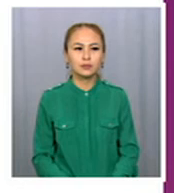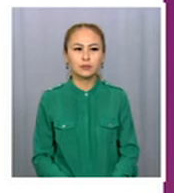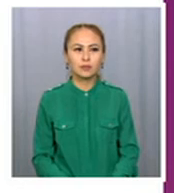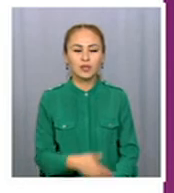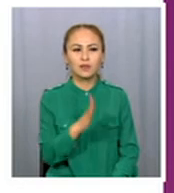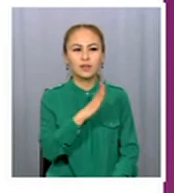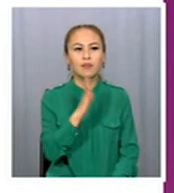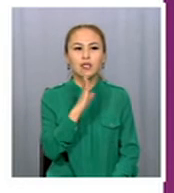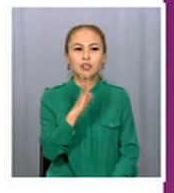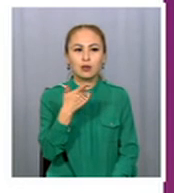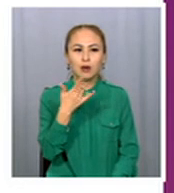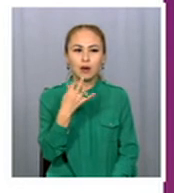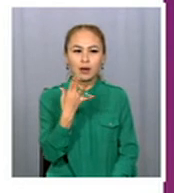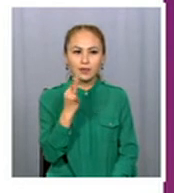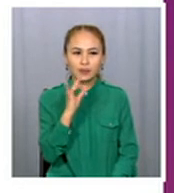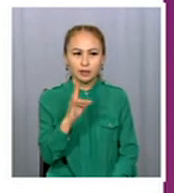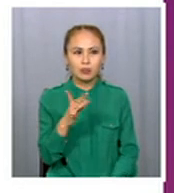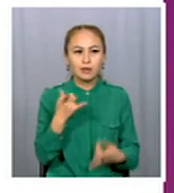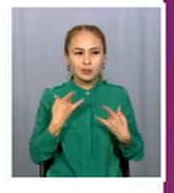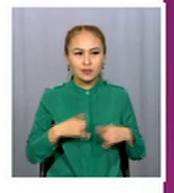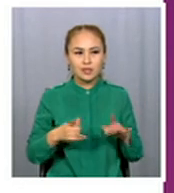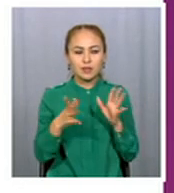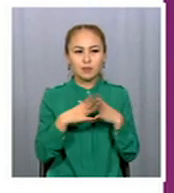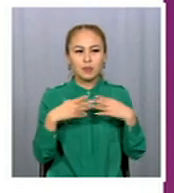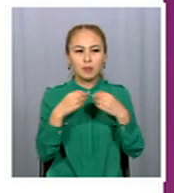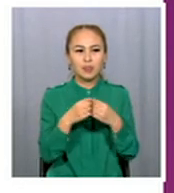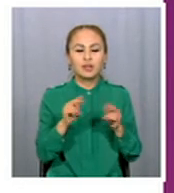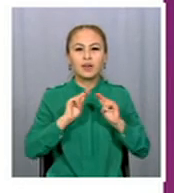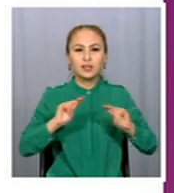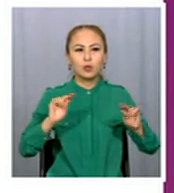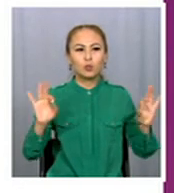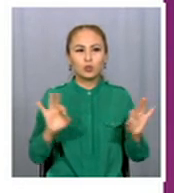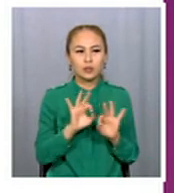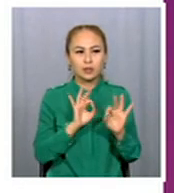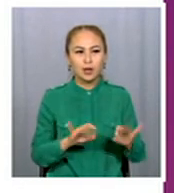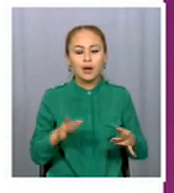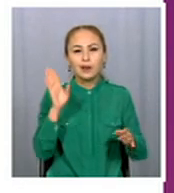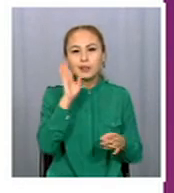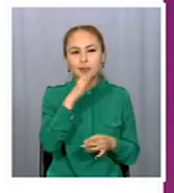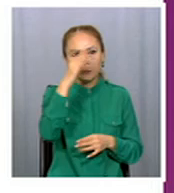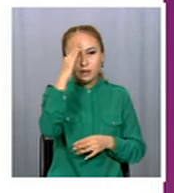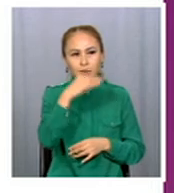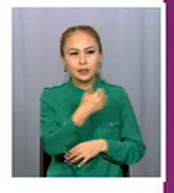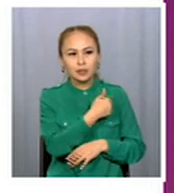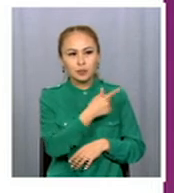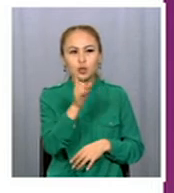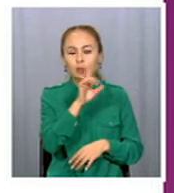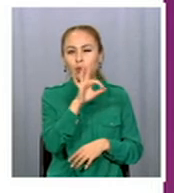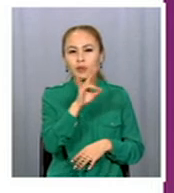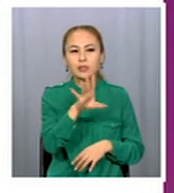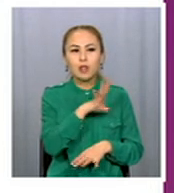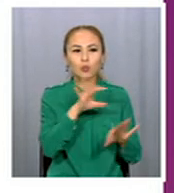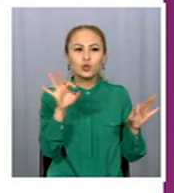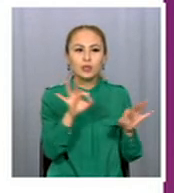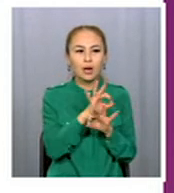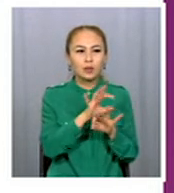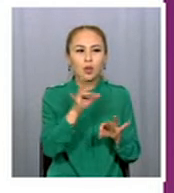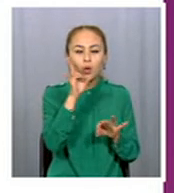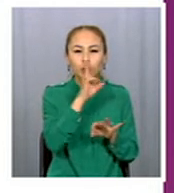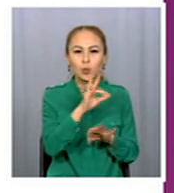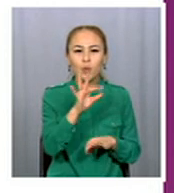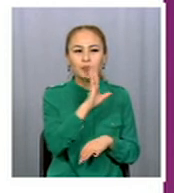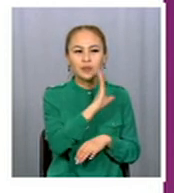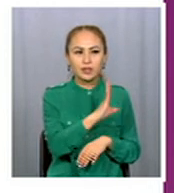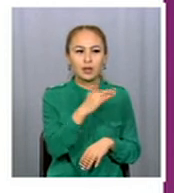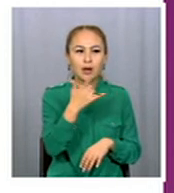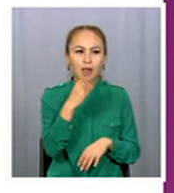Виктор Владимирович Голявкин родился в семье преподавателей музыки. Родители хотели, чтобы он стал музыкантом, но